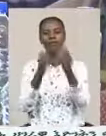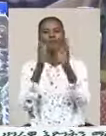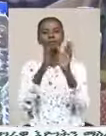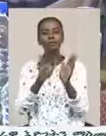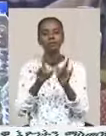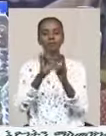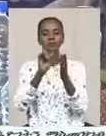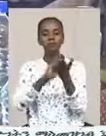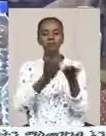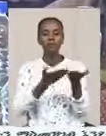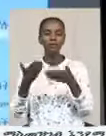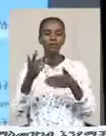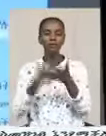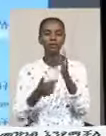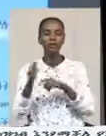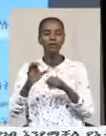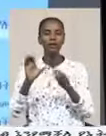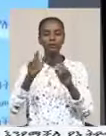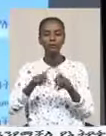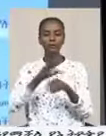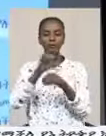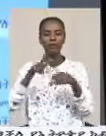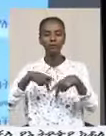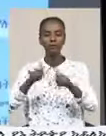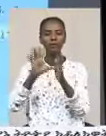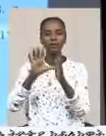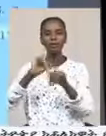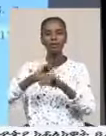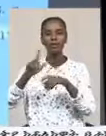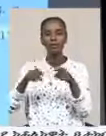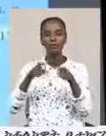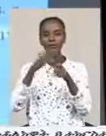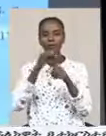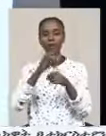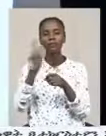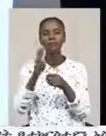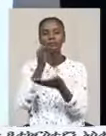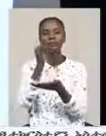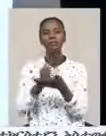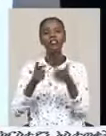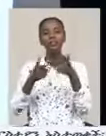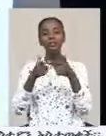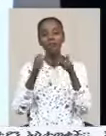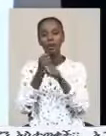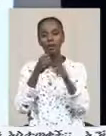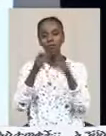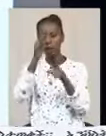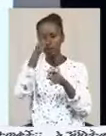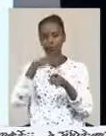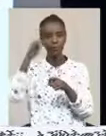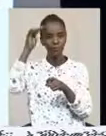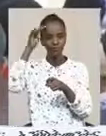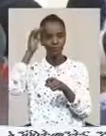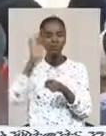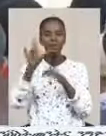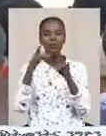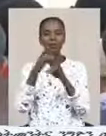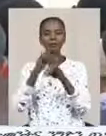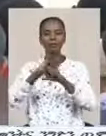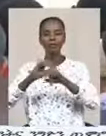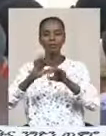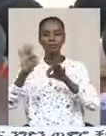ውይይት ተካሂዶባቸዋል። በደቡብ ክልል ግብርና ቢሮ የገጠር መሬት አስተዳደርና አጠቃቀም ኤጀንሲ ምክትል ስራ አስኪያጅ አቶ መሐመድ ኑር ፋሪስ ዘመናዊ የመሬት